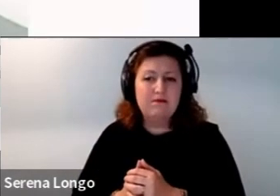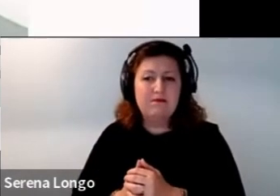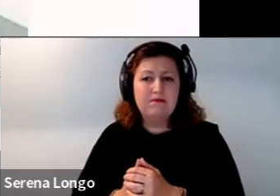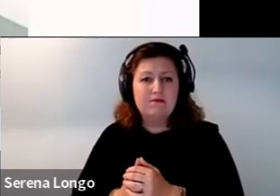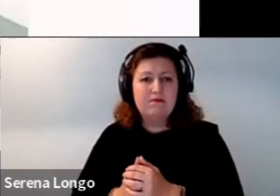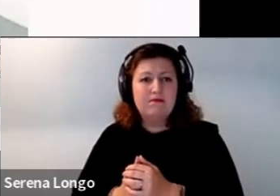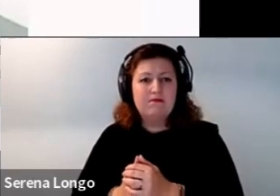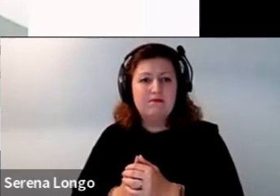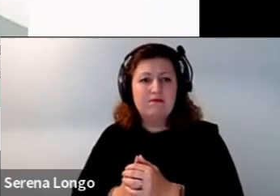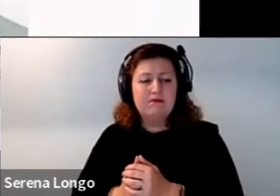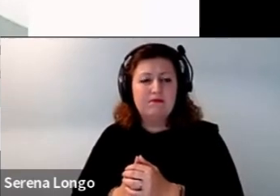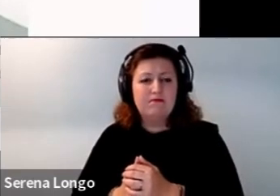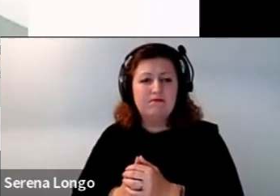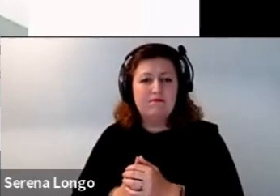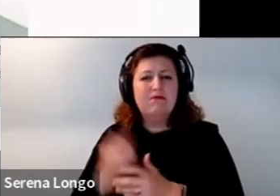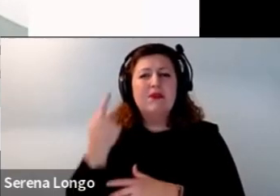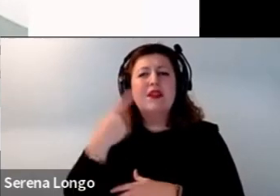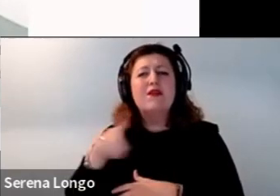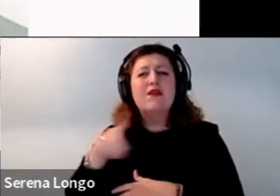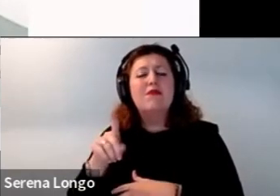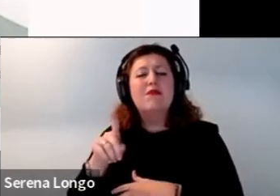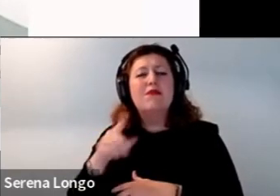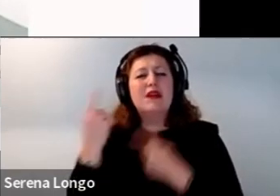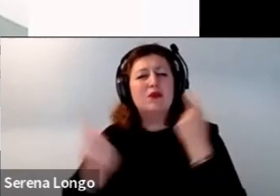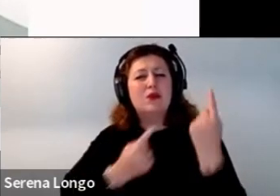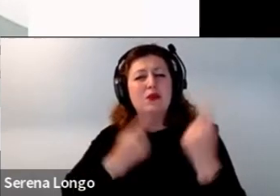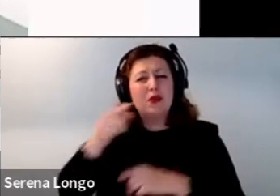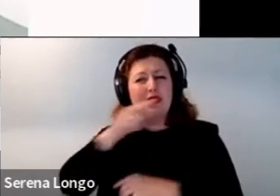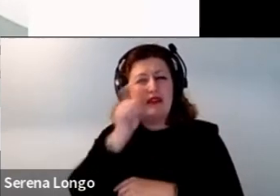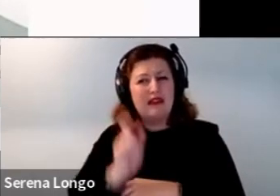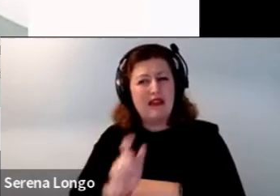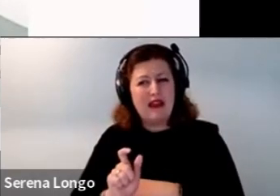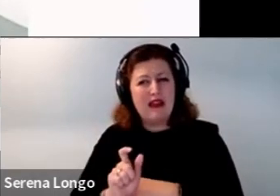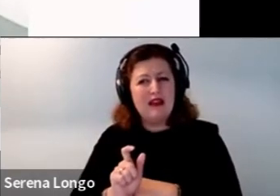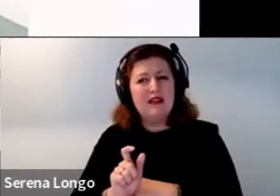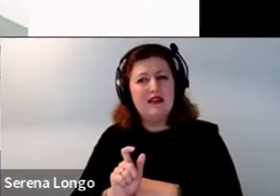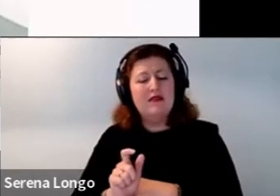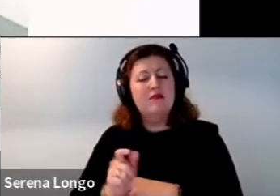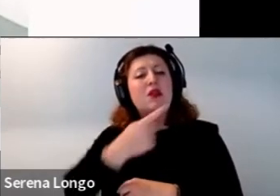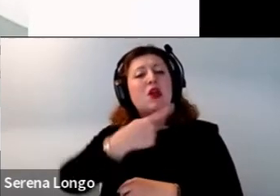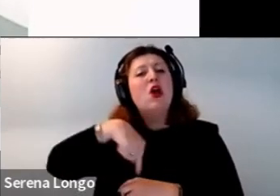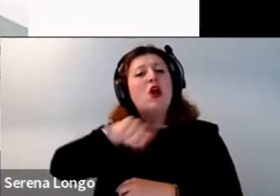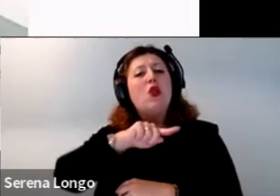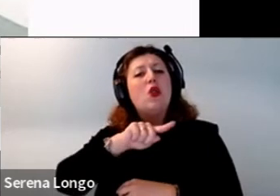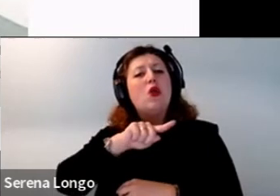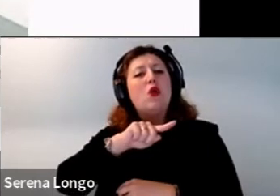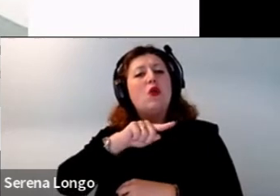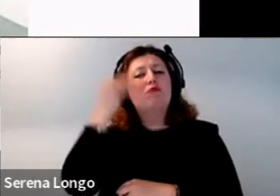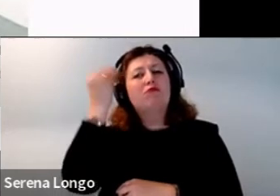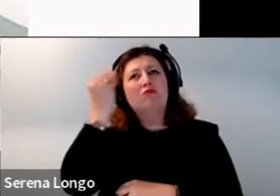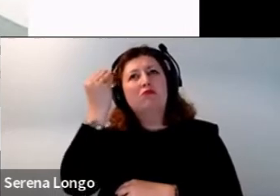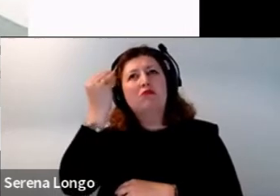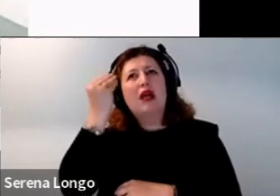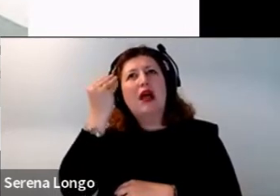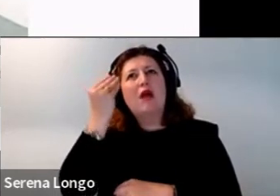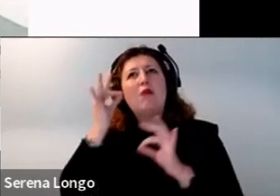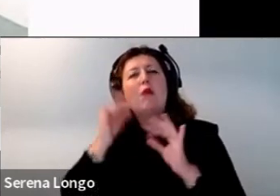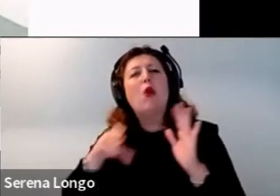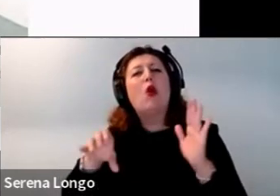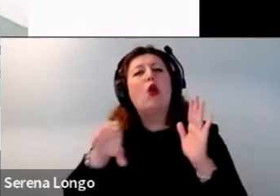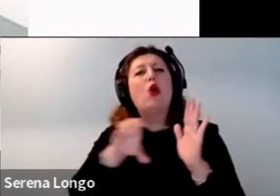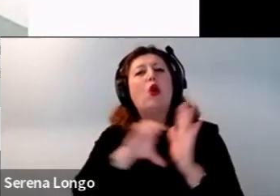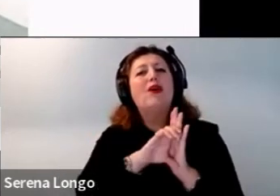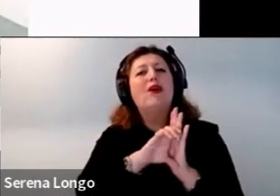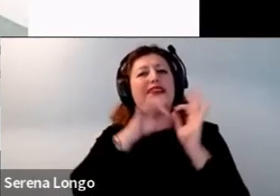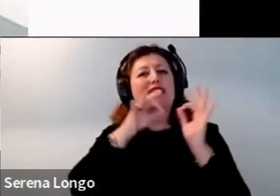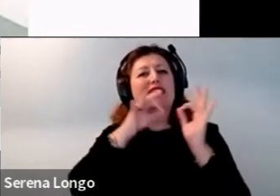Per quanto riguarda l'Italia, non possiamo non partire dalla nostra stessa Costituzione. La